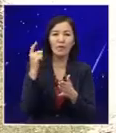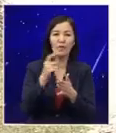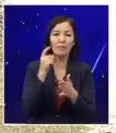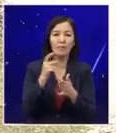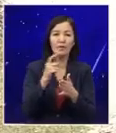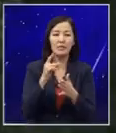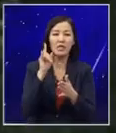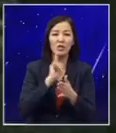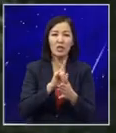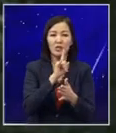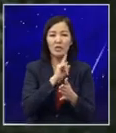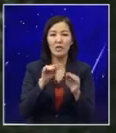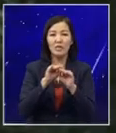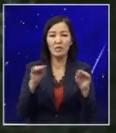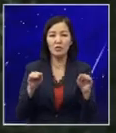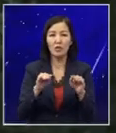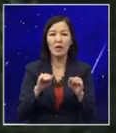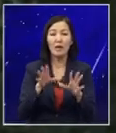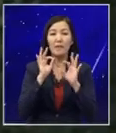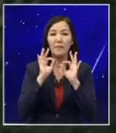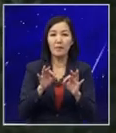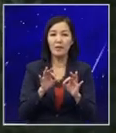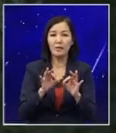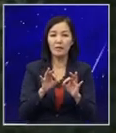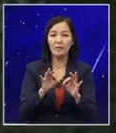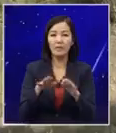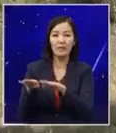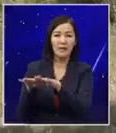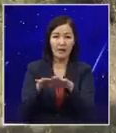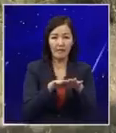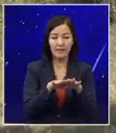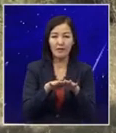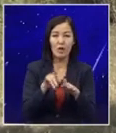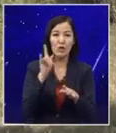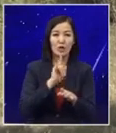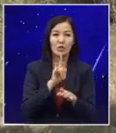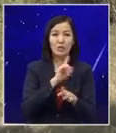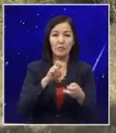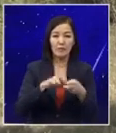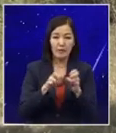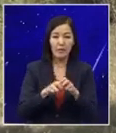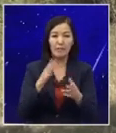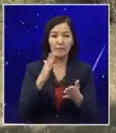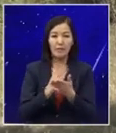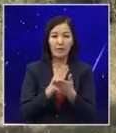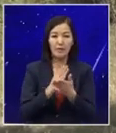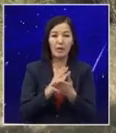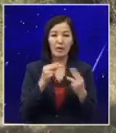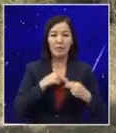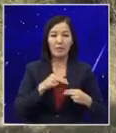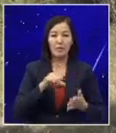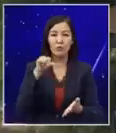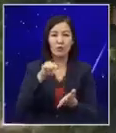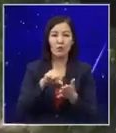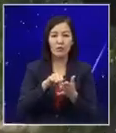женщин. По ее словам, страна на верном пути к принципу гендерного равенства, но женщины все еще сталкиваются с проблемами при устройстве на работу и